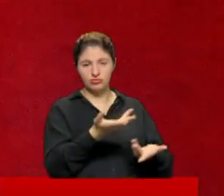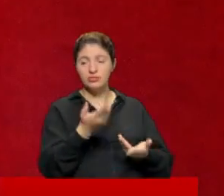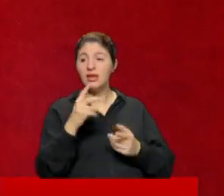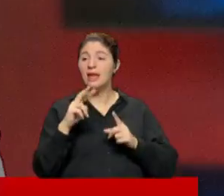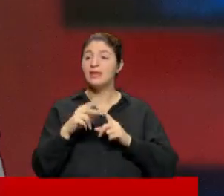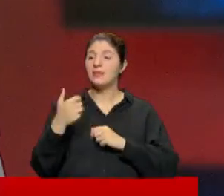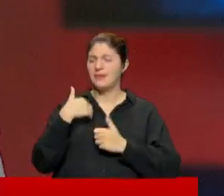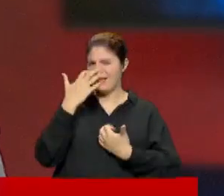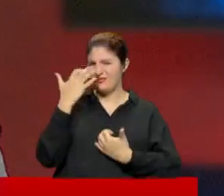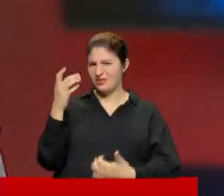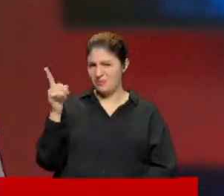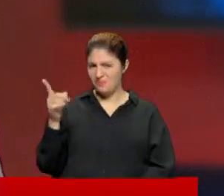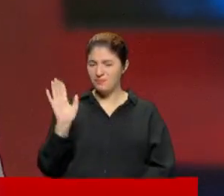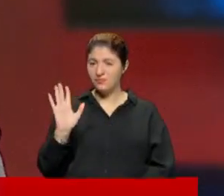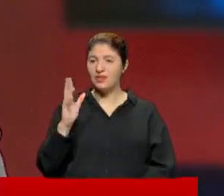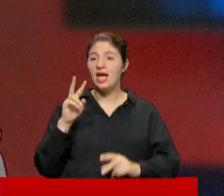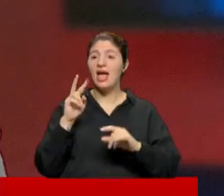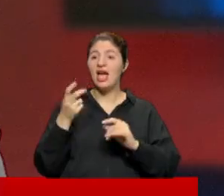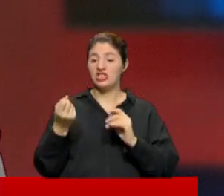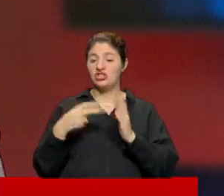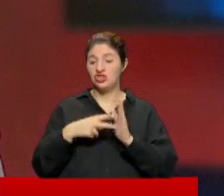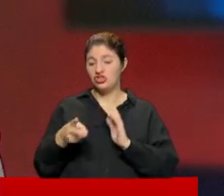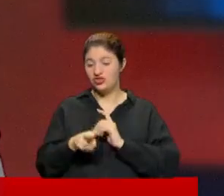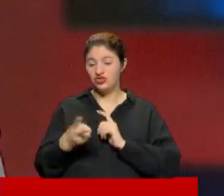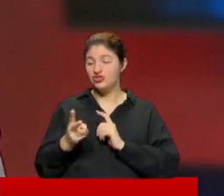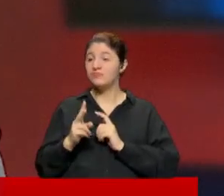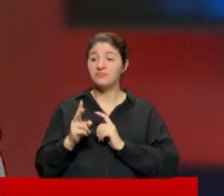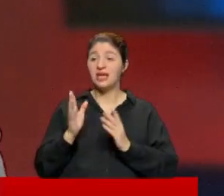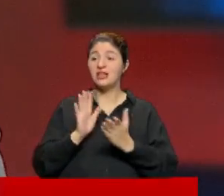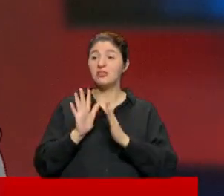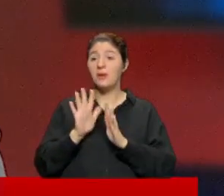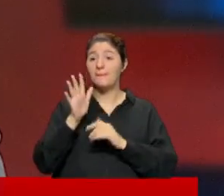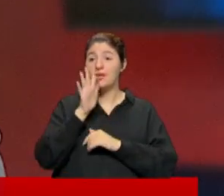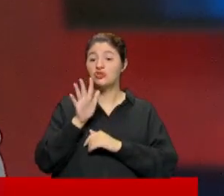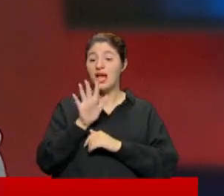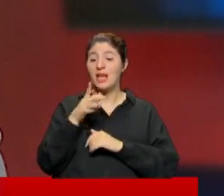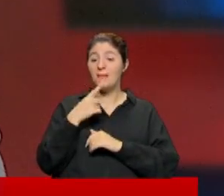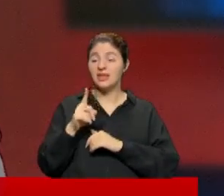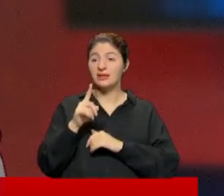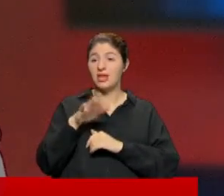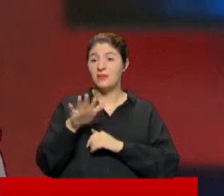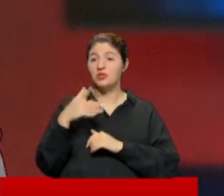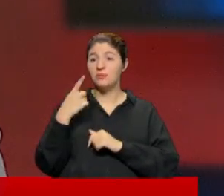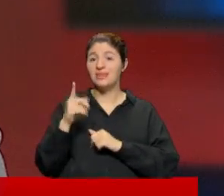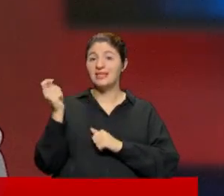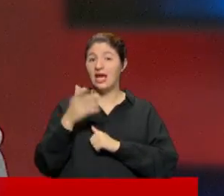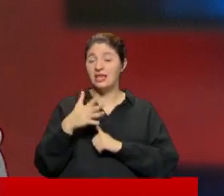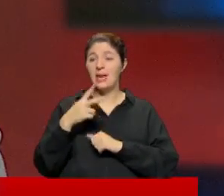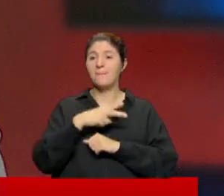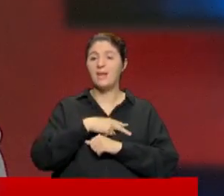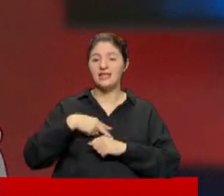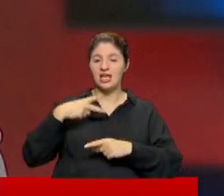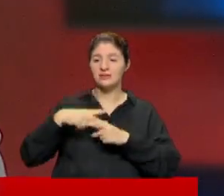nebatiye tavsiyem heterodoks yaklaşımdan ziyade 555 b000 tane belediye